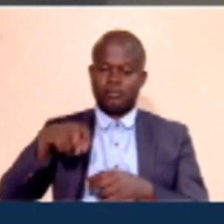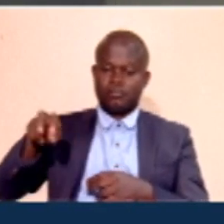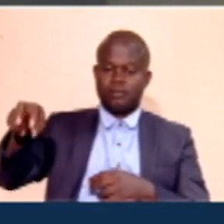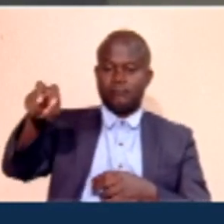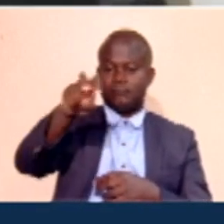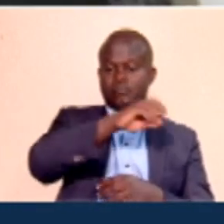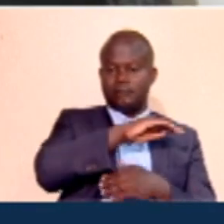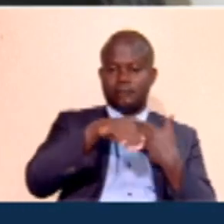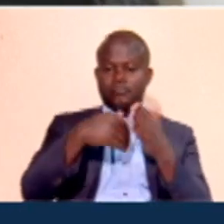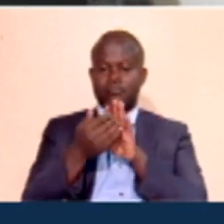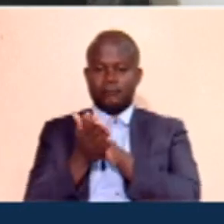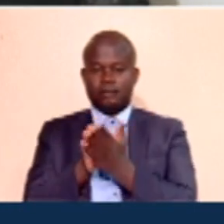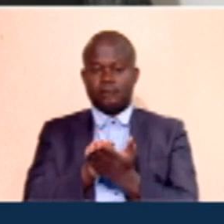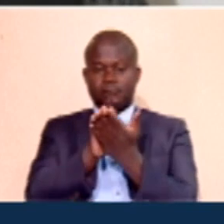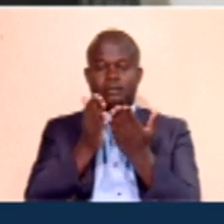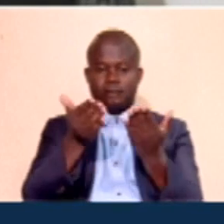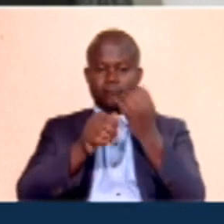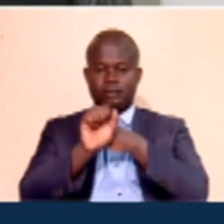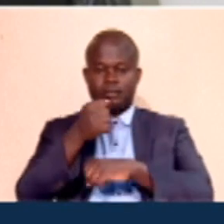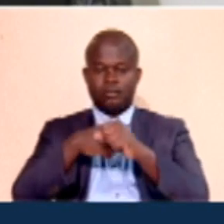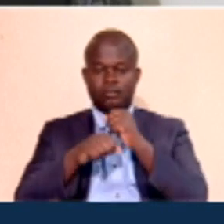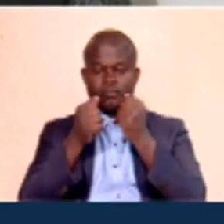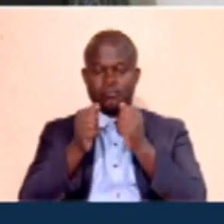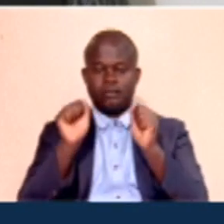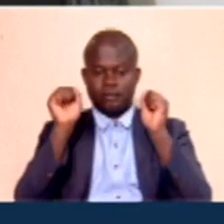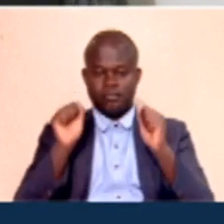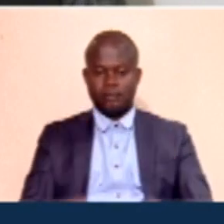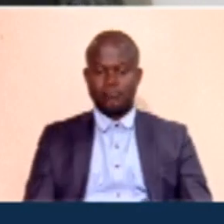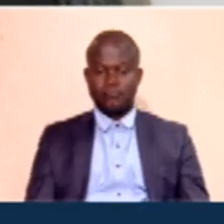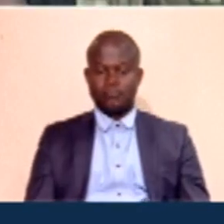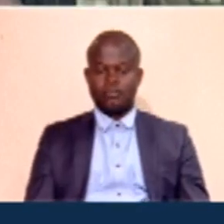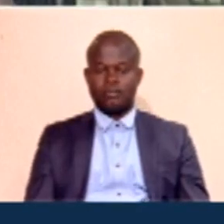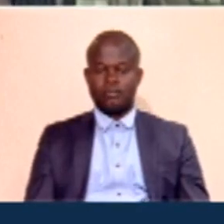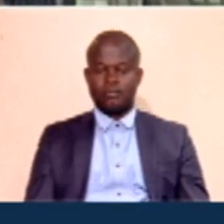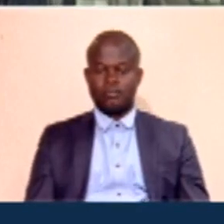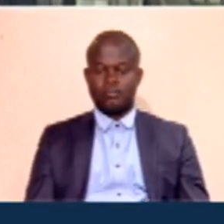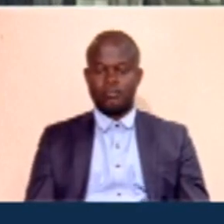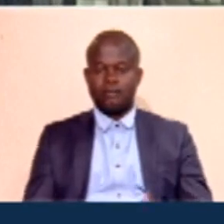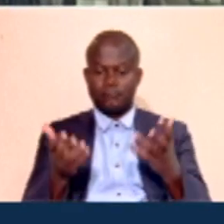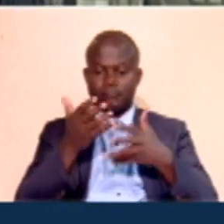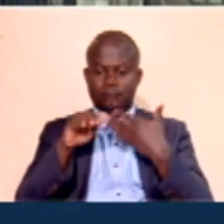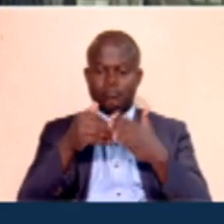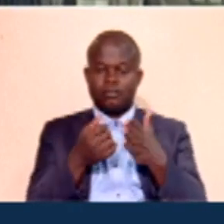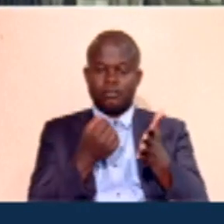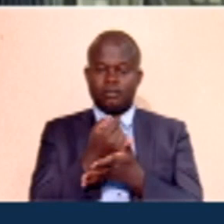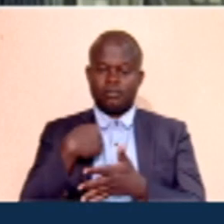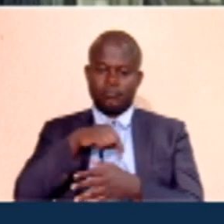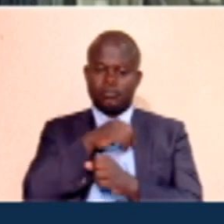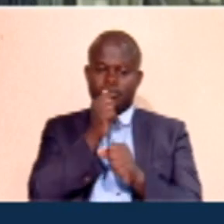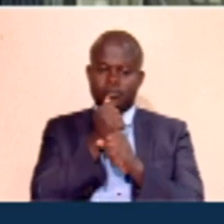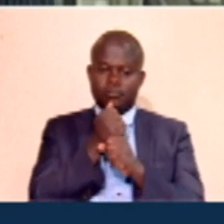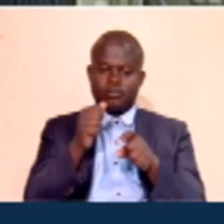ariko byose byagenewe iki gikorwa cyo kwibohora. Twakwibaza kandi ese niki cyaguteye